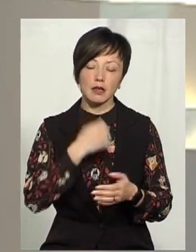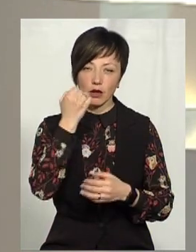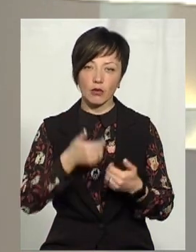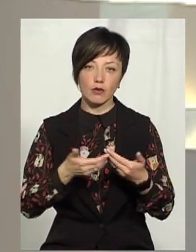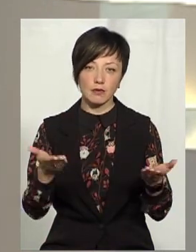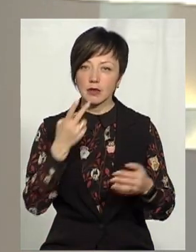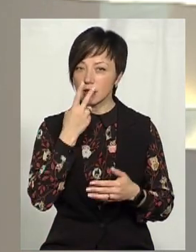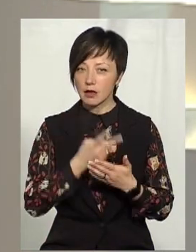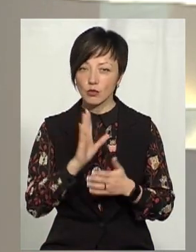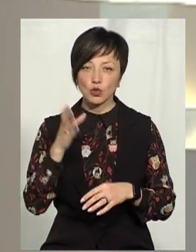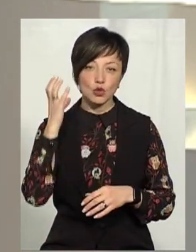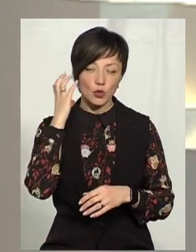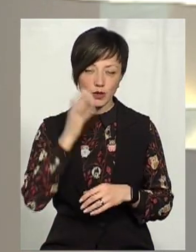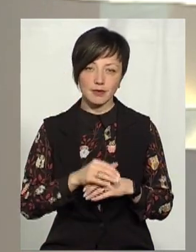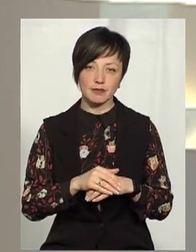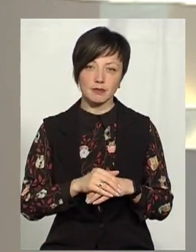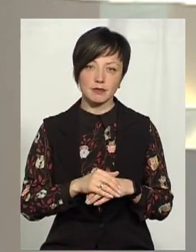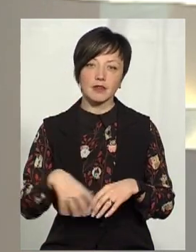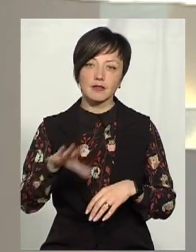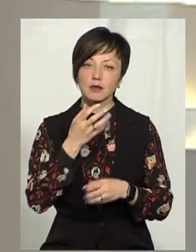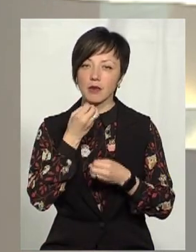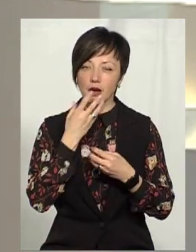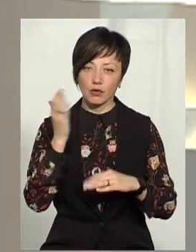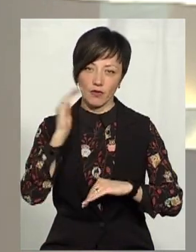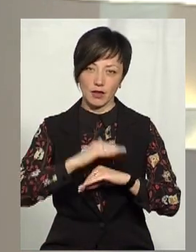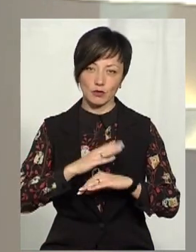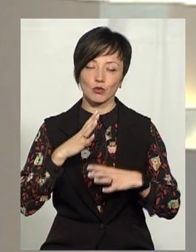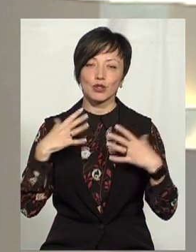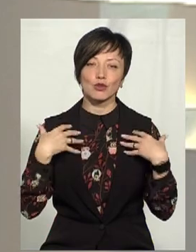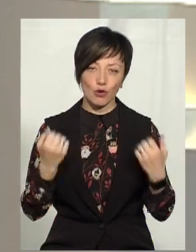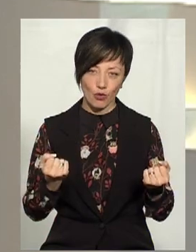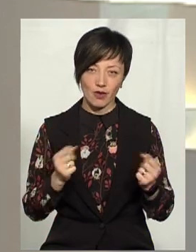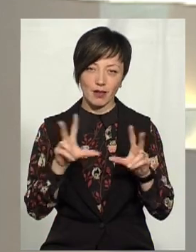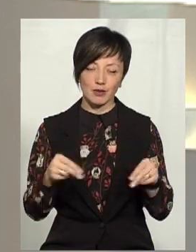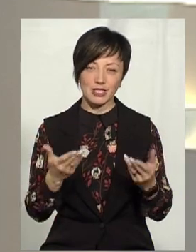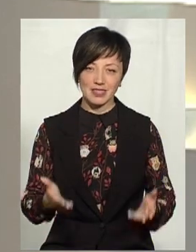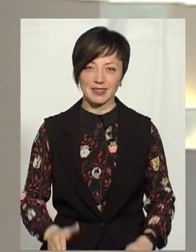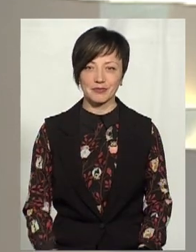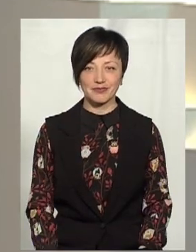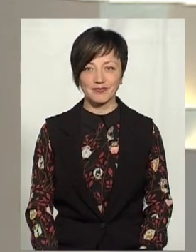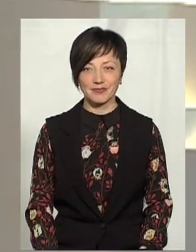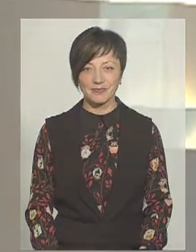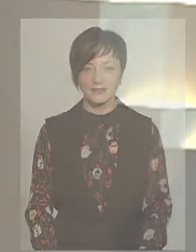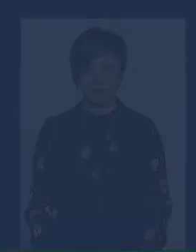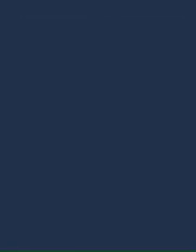Дякую всім, хто нас дивився і буде слухати. Усім гарного вечора, будьте здоровими і нехай щастить!